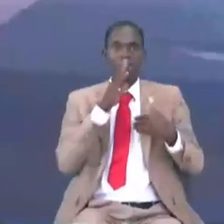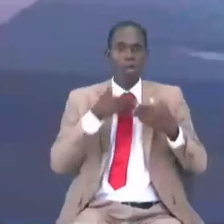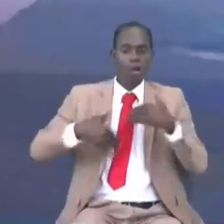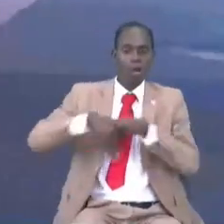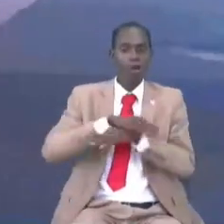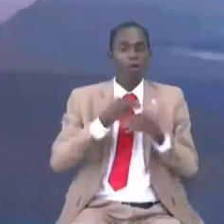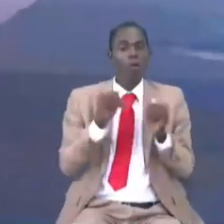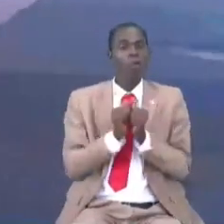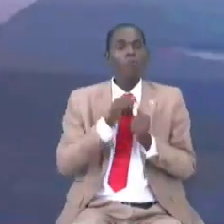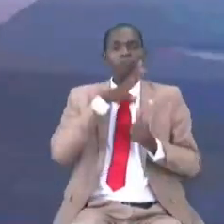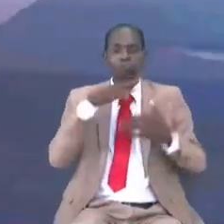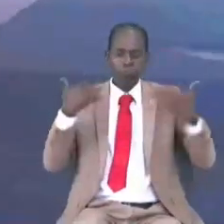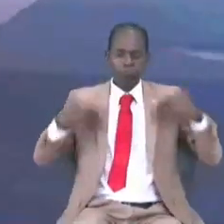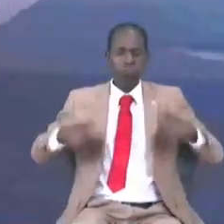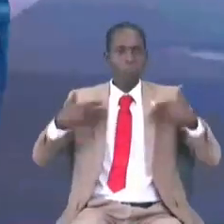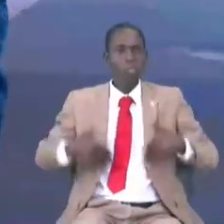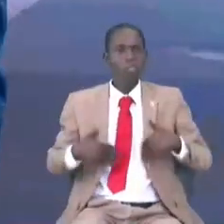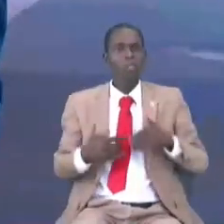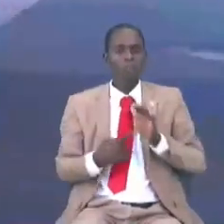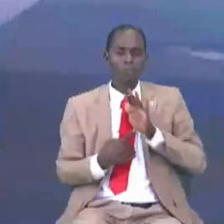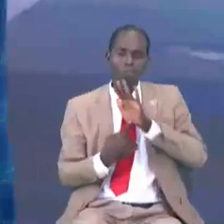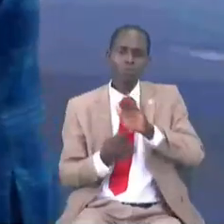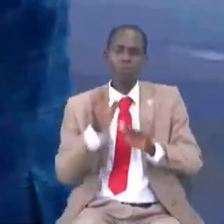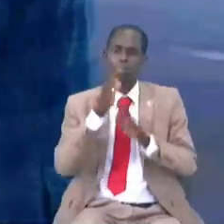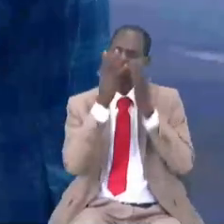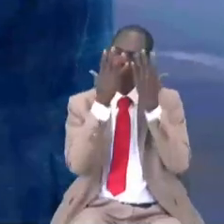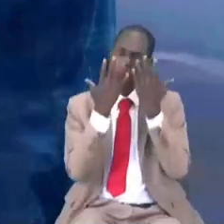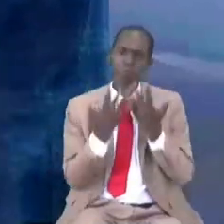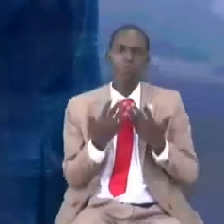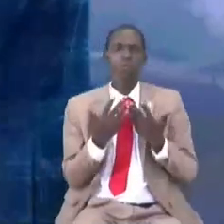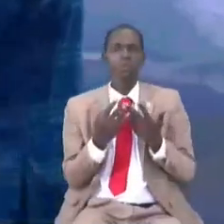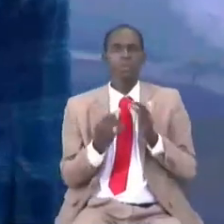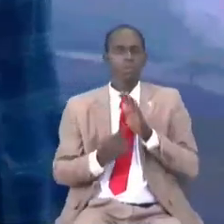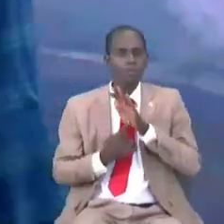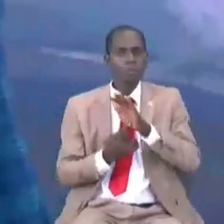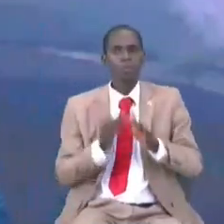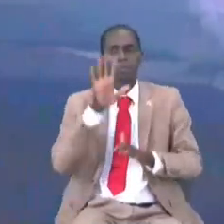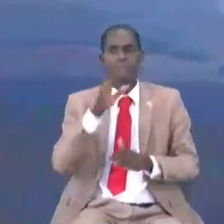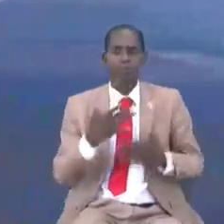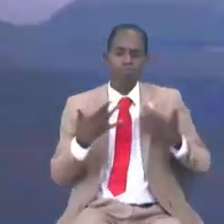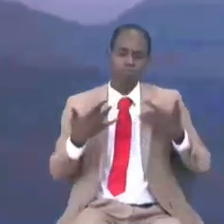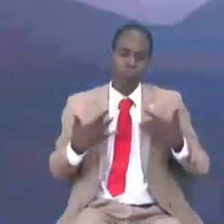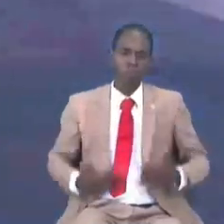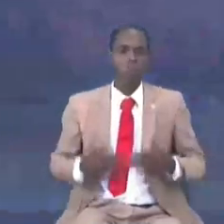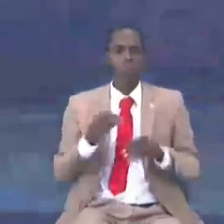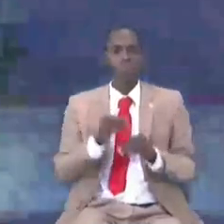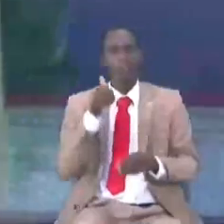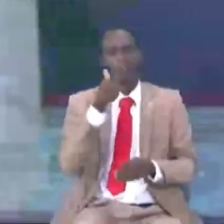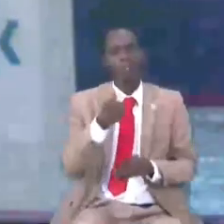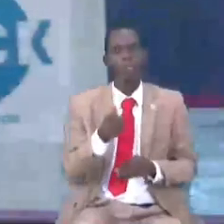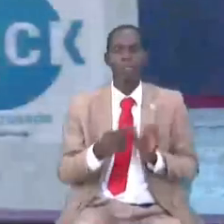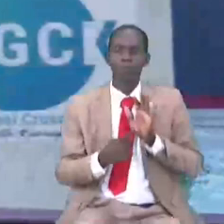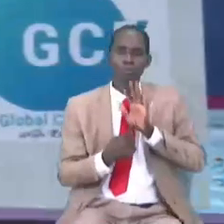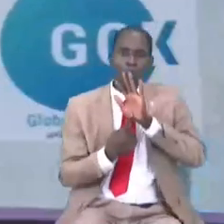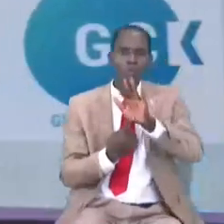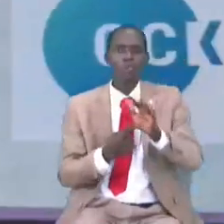expriment leur chagrin. Qu'ils expriment leur déception envers eux-mêmes. Qu'ils expriment le fait